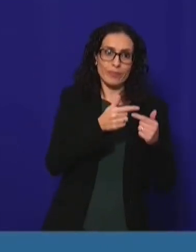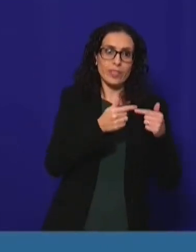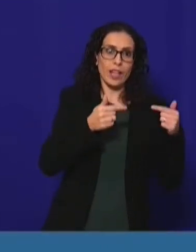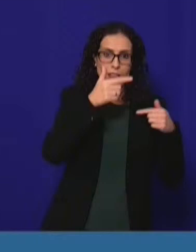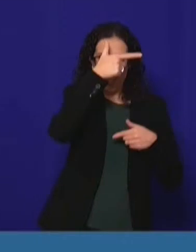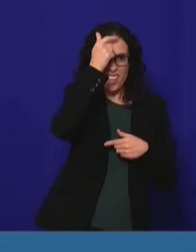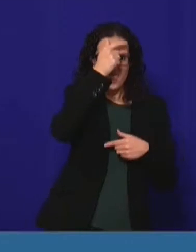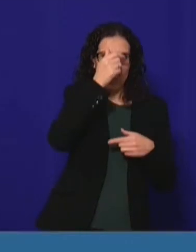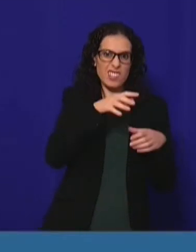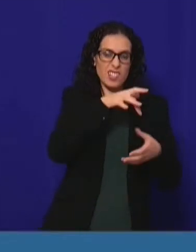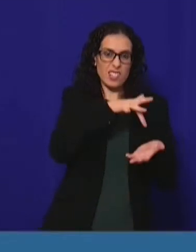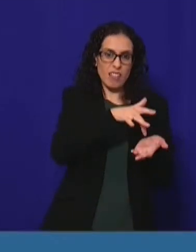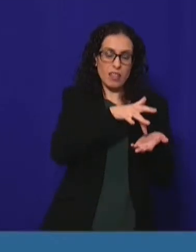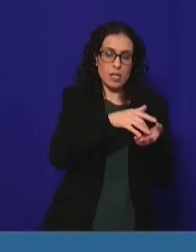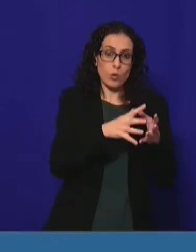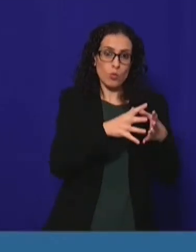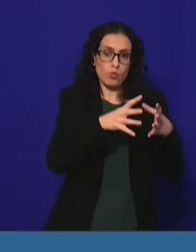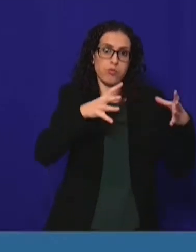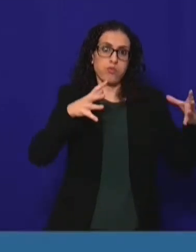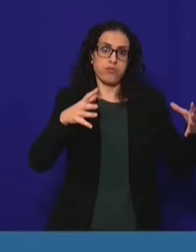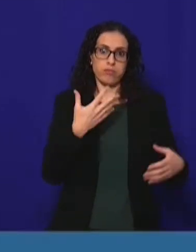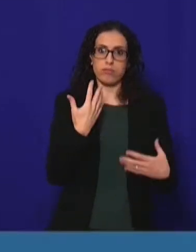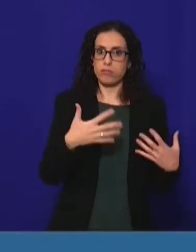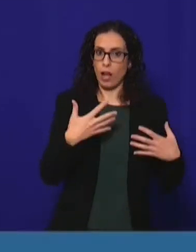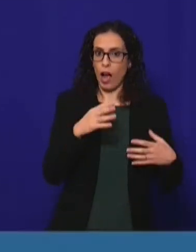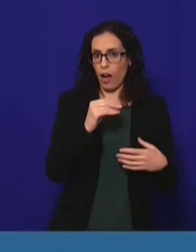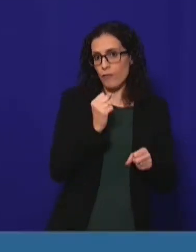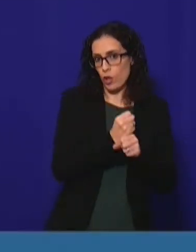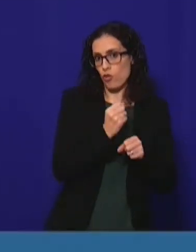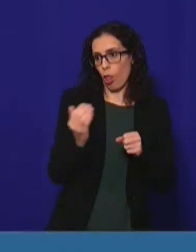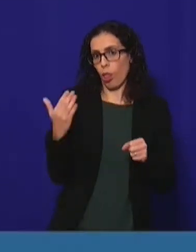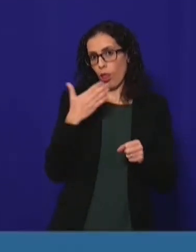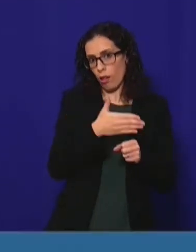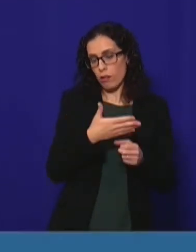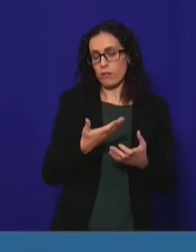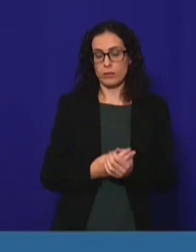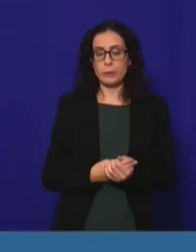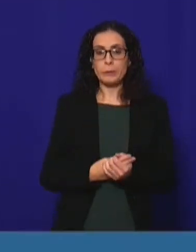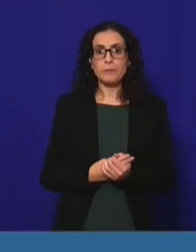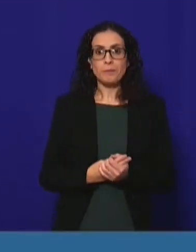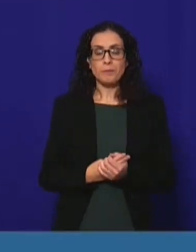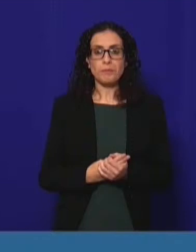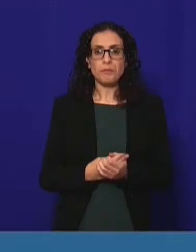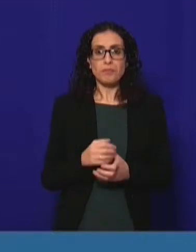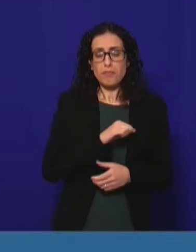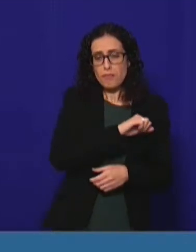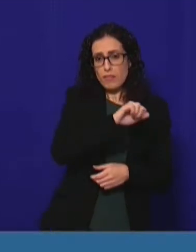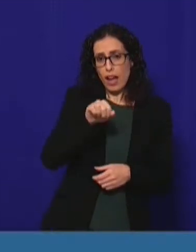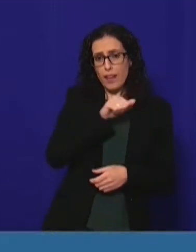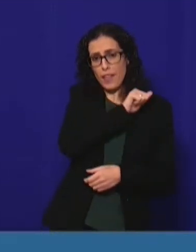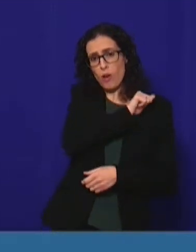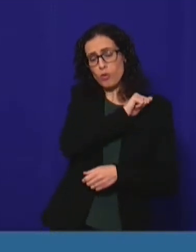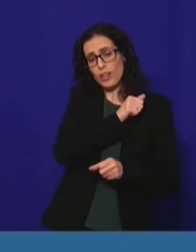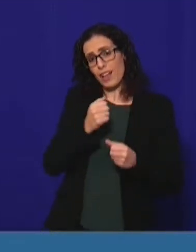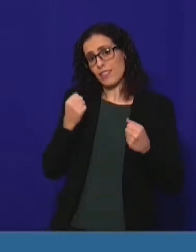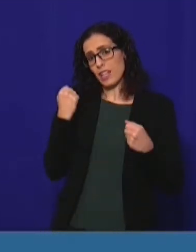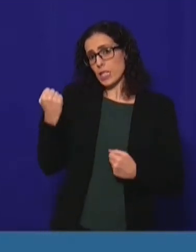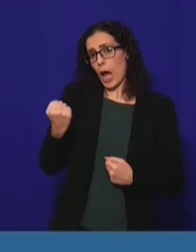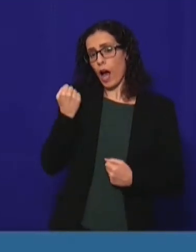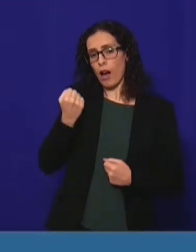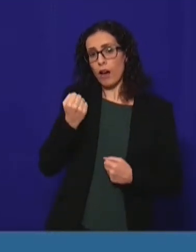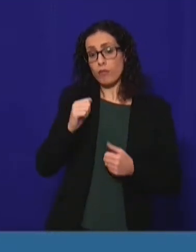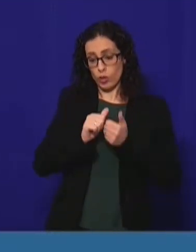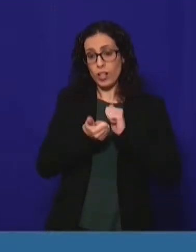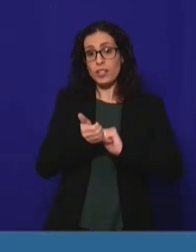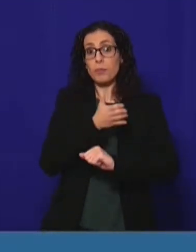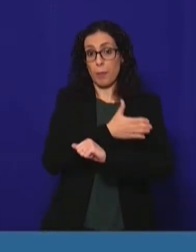ħafna li aħna wkoll bħala awtoritajiet tas-saħħa mill-ewwel konna bdejna nippjanaw għaliha mill-bidunet għaliex konna qed nistennew